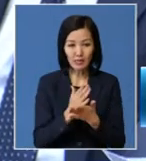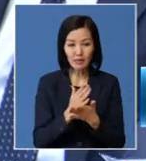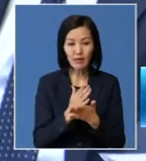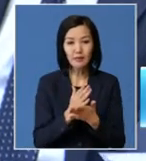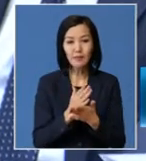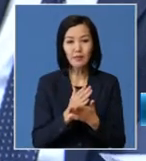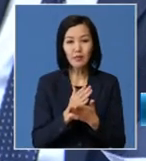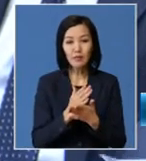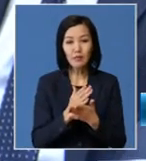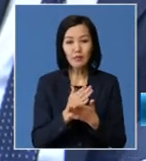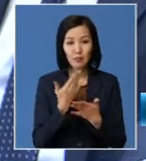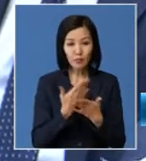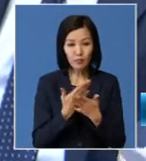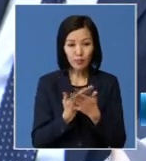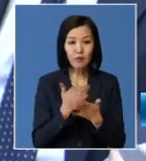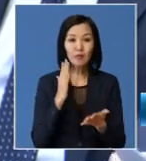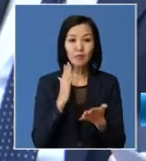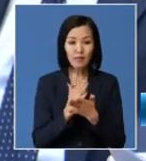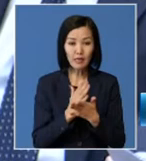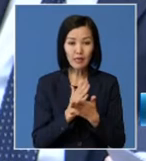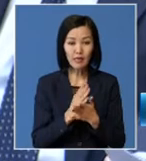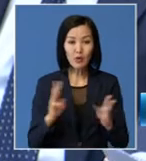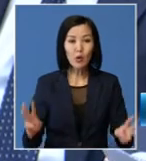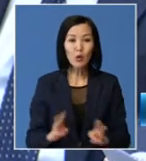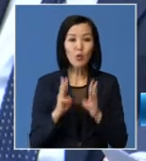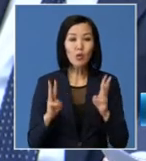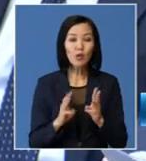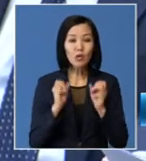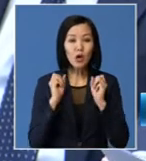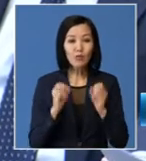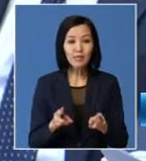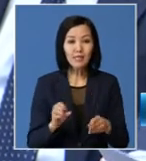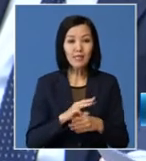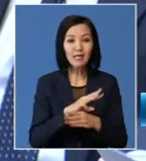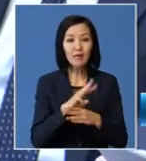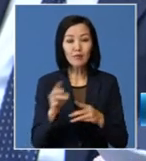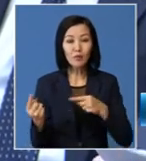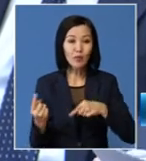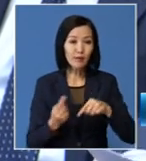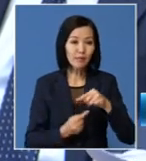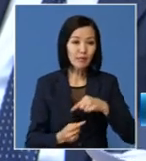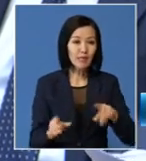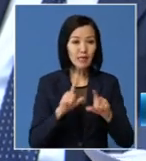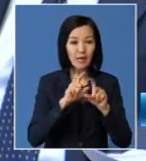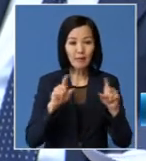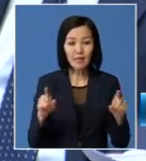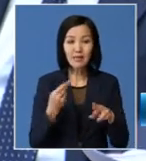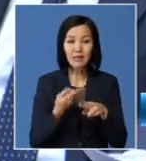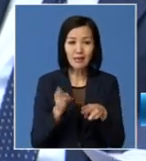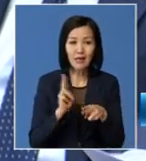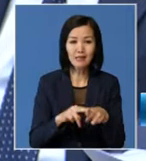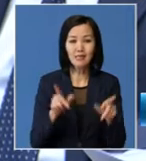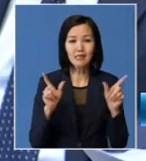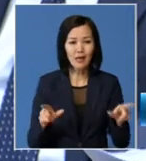Бұны статистика көрсетіп отыр. Өрт қауіпсіздігін қамтамасыз ету бұл кәсіпкерлік объектілері, әсіресе адамдардың